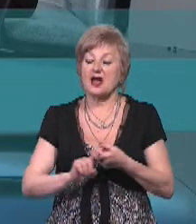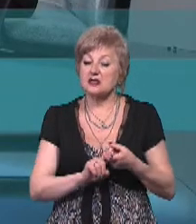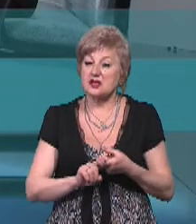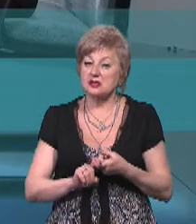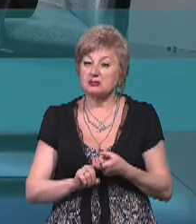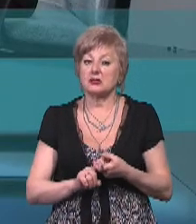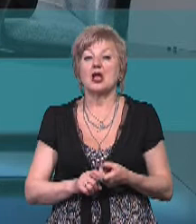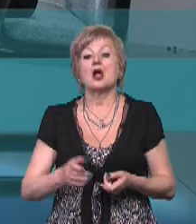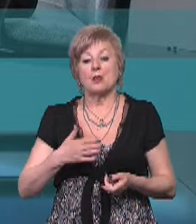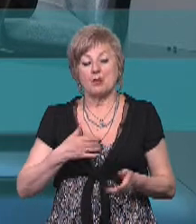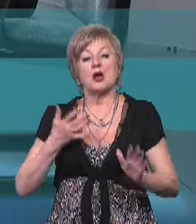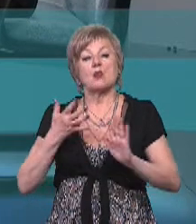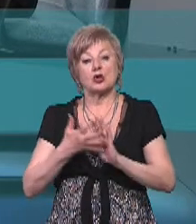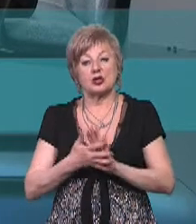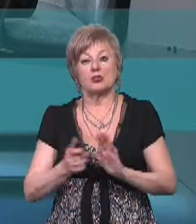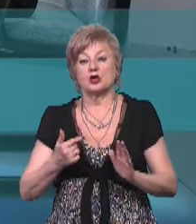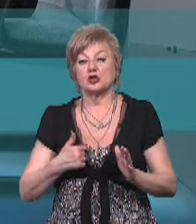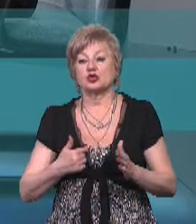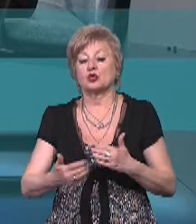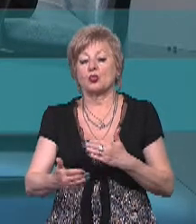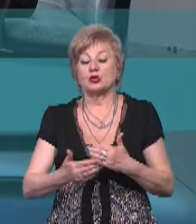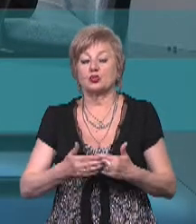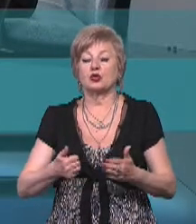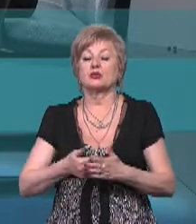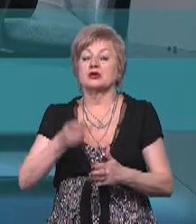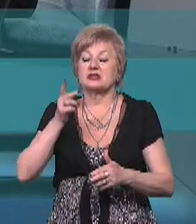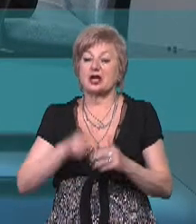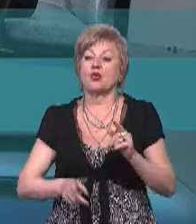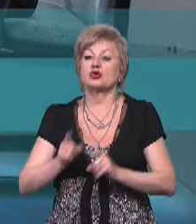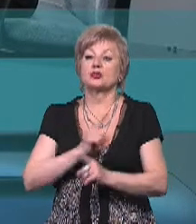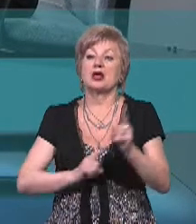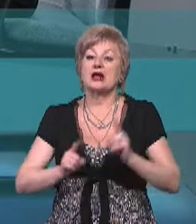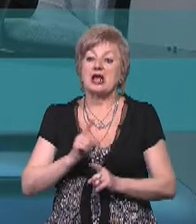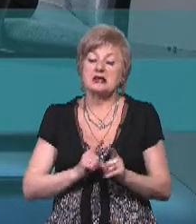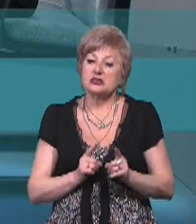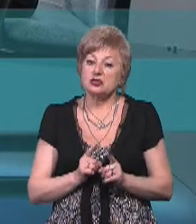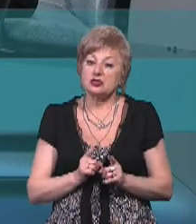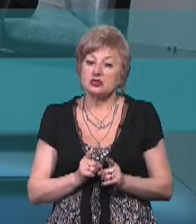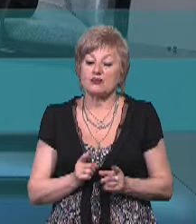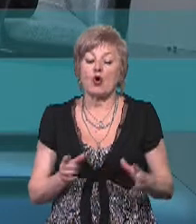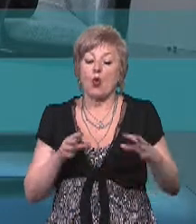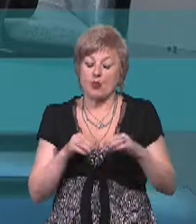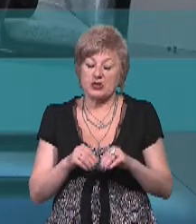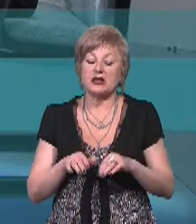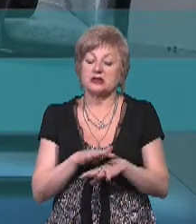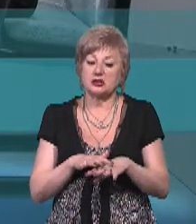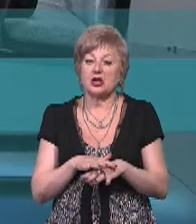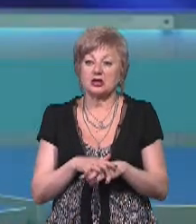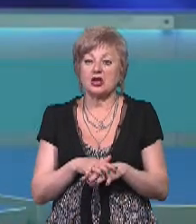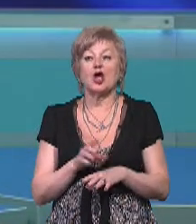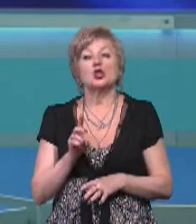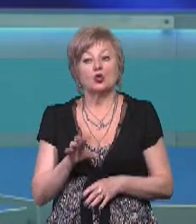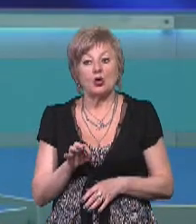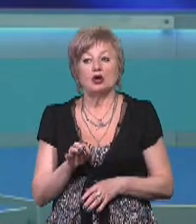речі. Ми розуміємо, що ми підходимо до завершення реформи саме в контексті об'єднання територіальних громад,